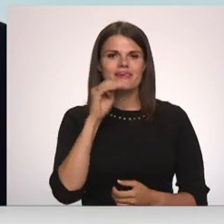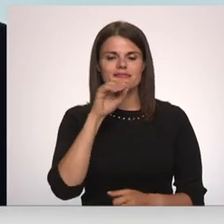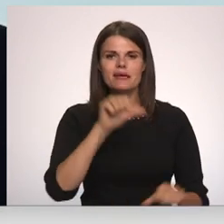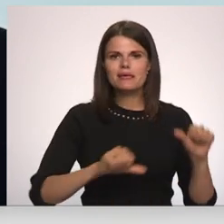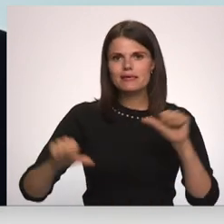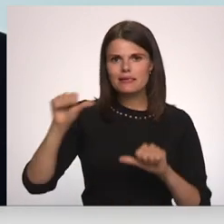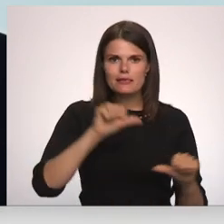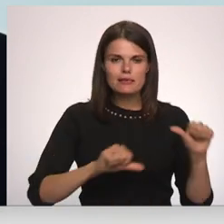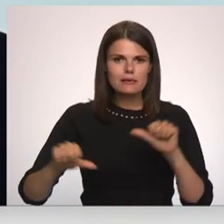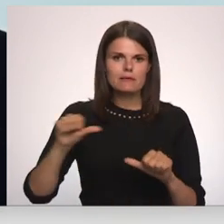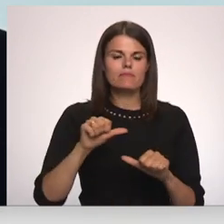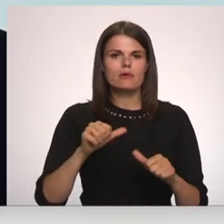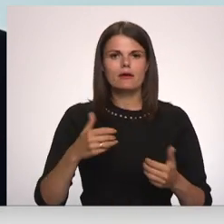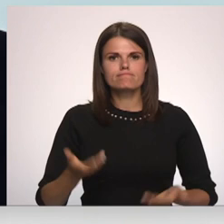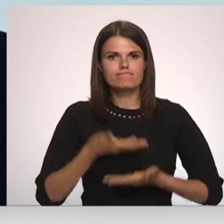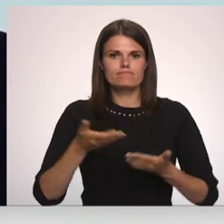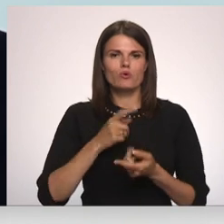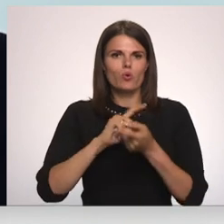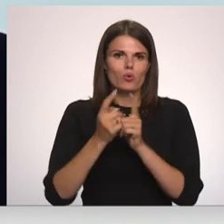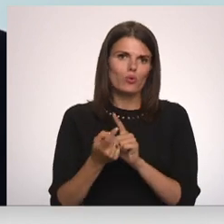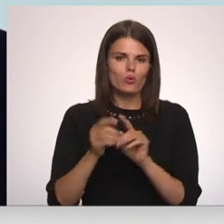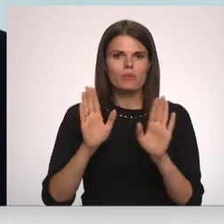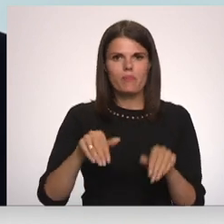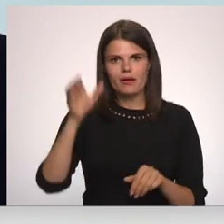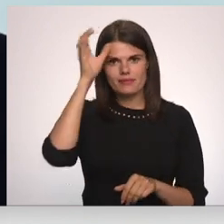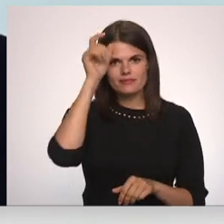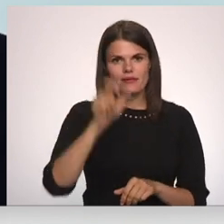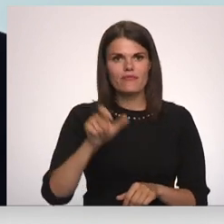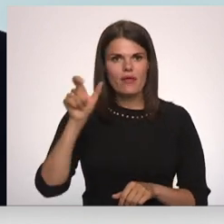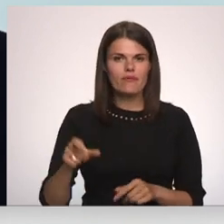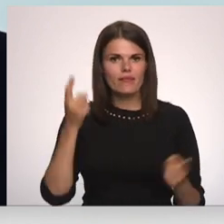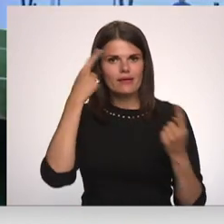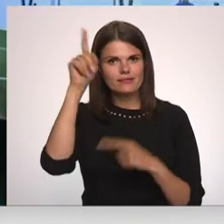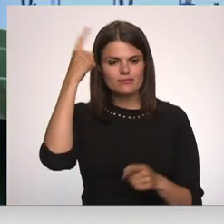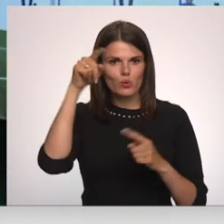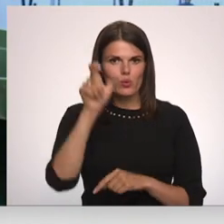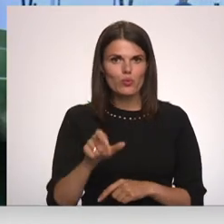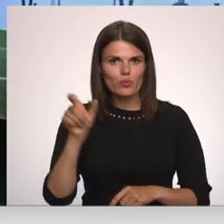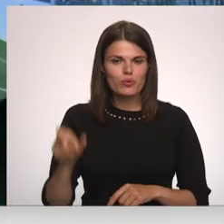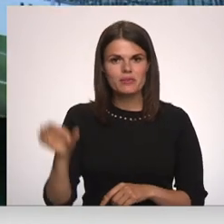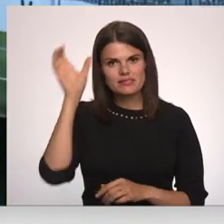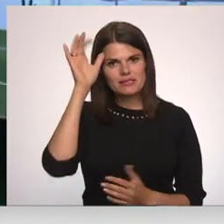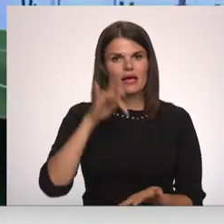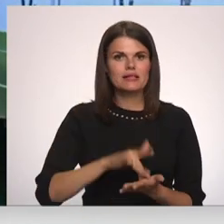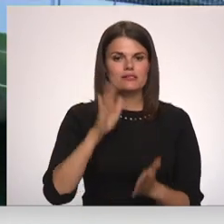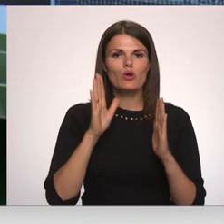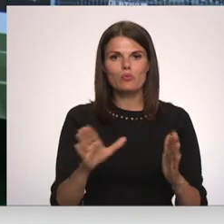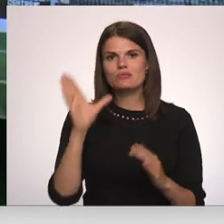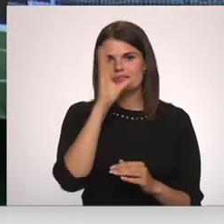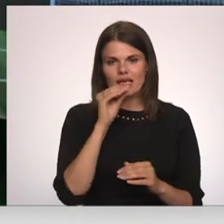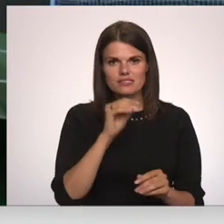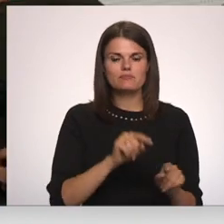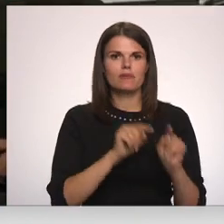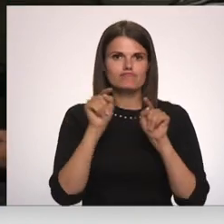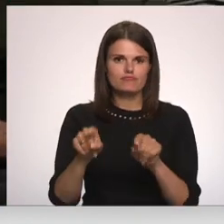ķīmiju, iedvesmoties kļūt kaut kad arī par zinātniekiem, izgudrotājiem. Zinātnes centrā būs iespēja nokļūt arī